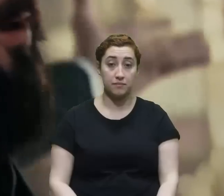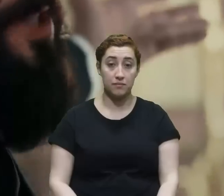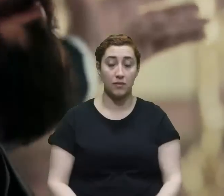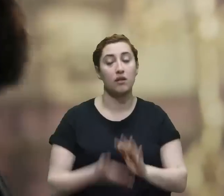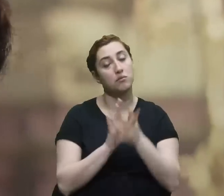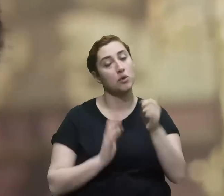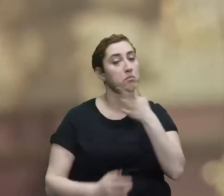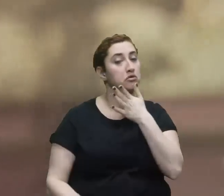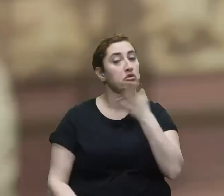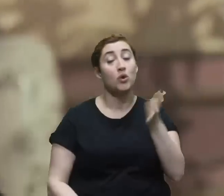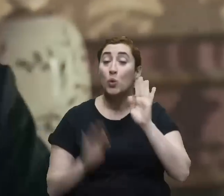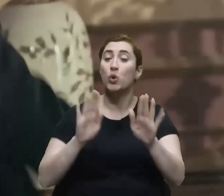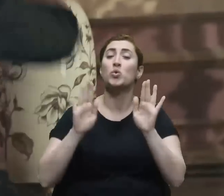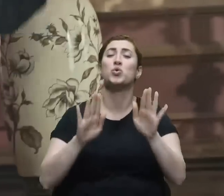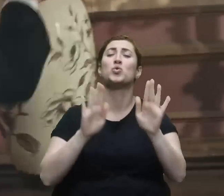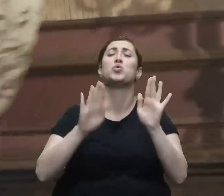Tamam sen bilirsin.